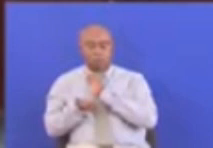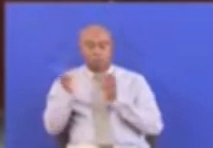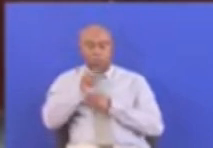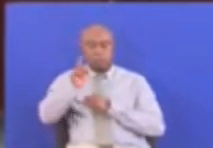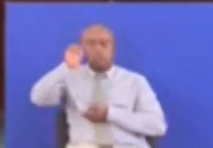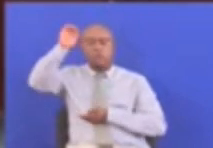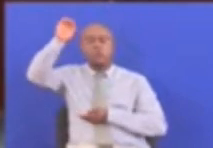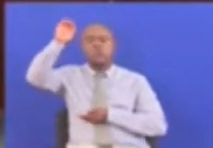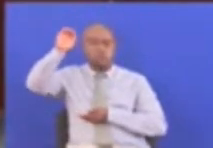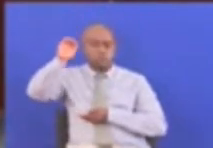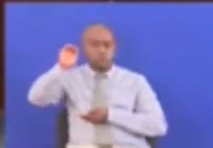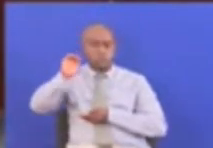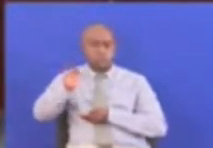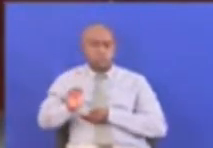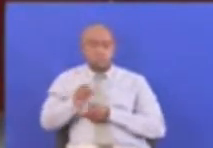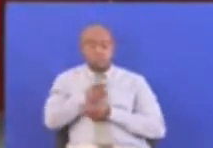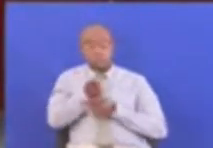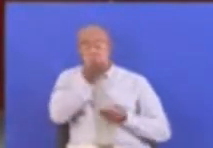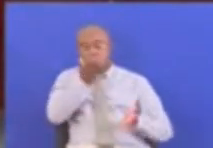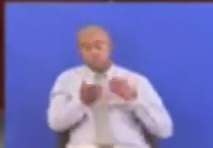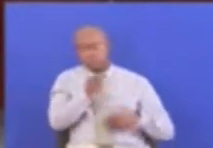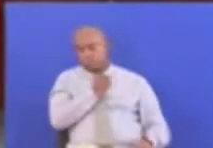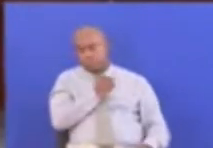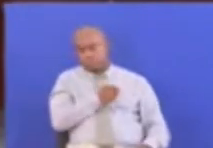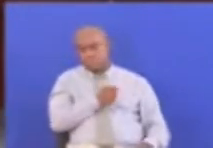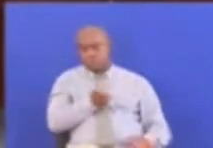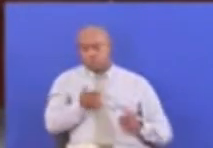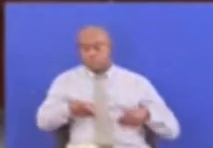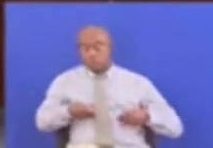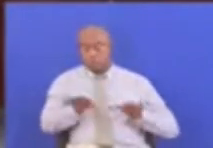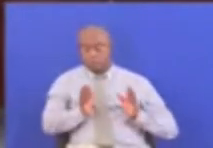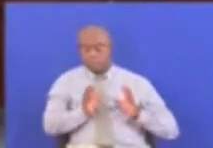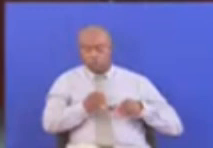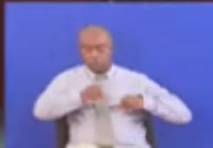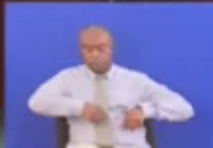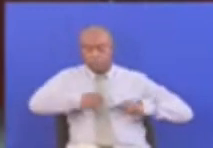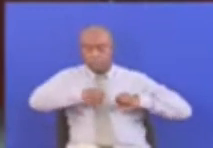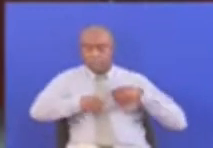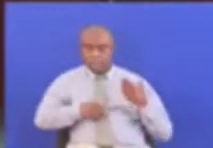kupunguza sasa kiasi hicho, ili kuipa tume hii mamlaka ya